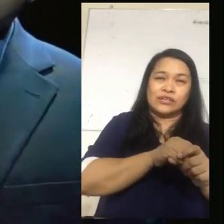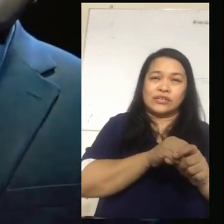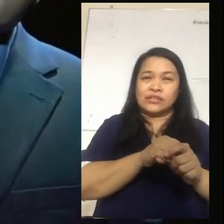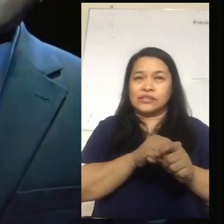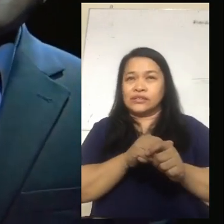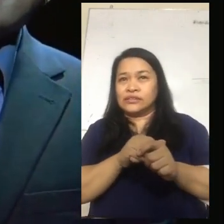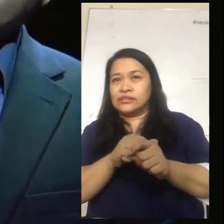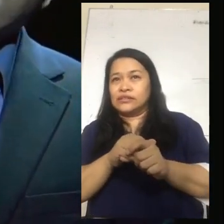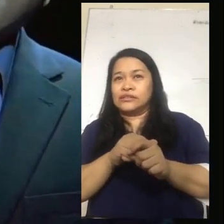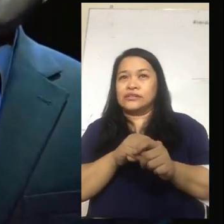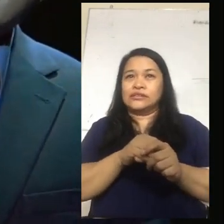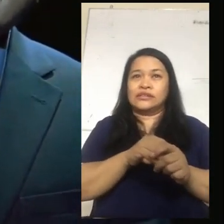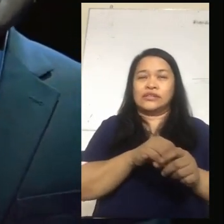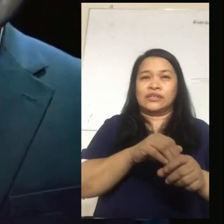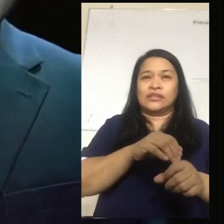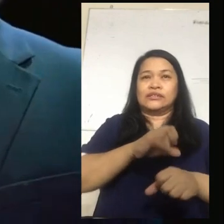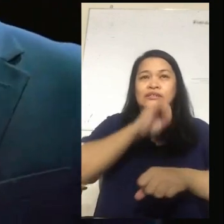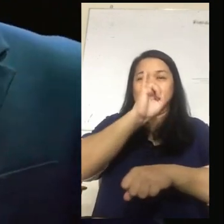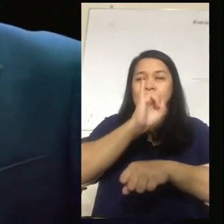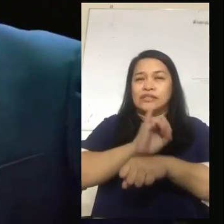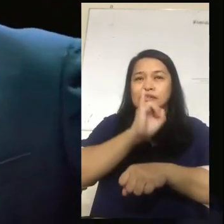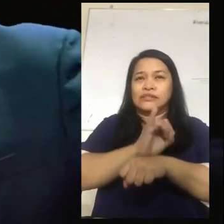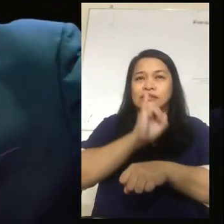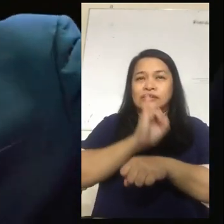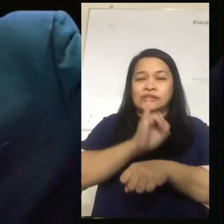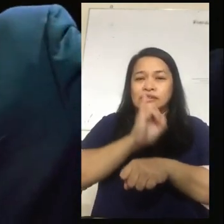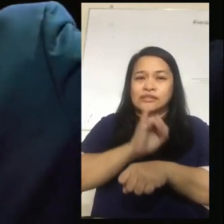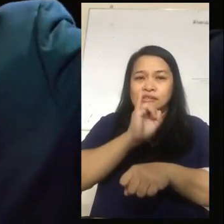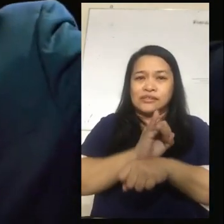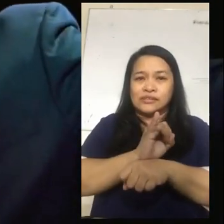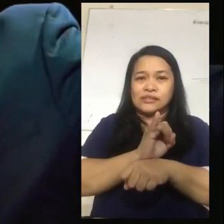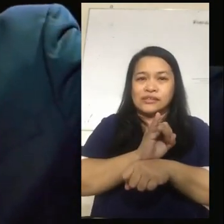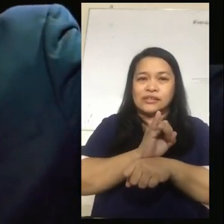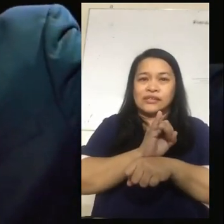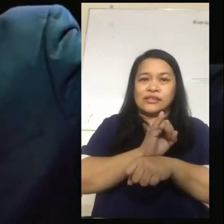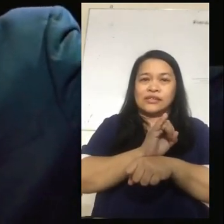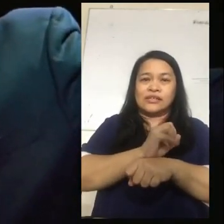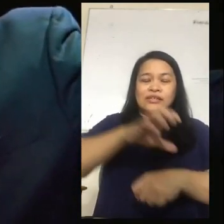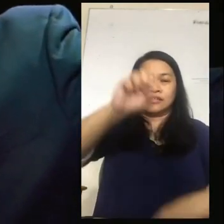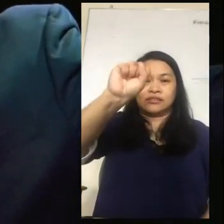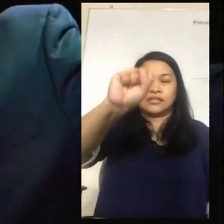sa industriya ng modeling, pumasok sa industriya,